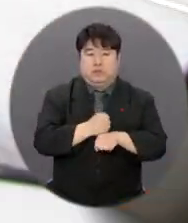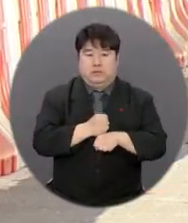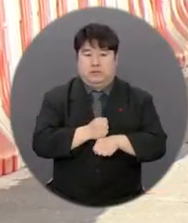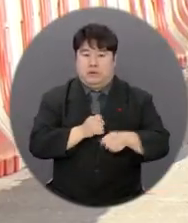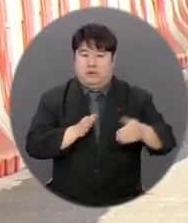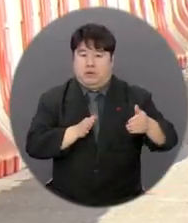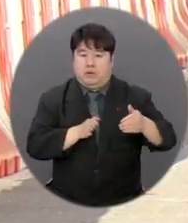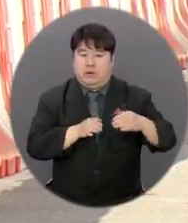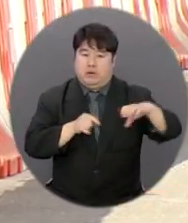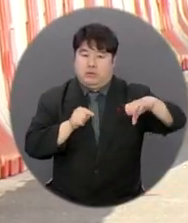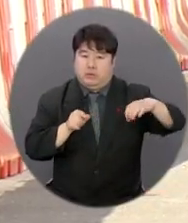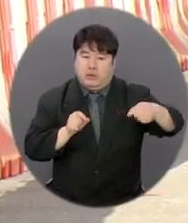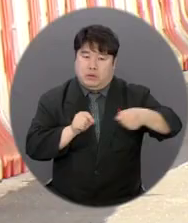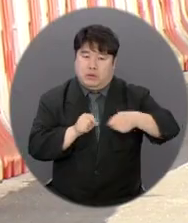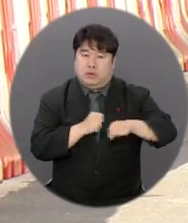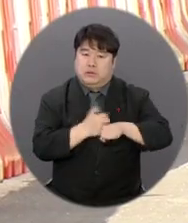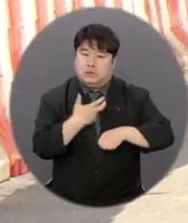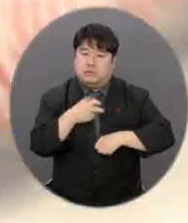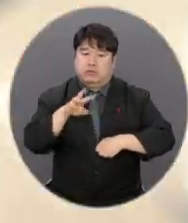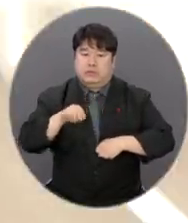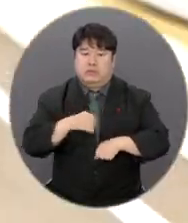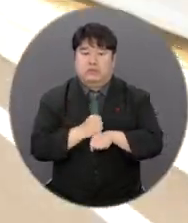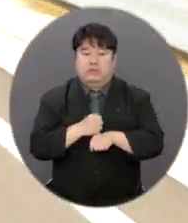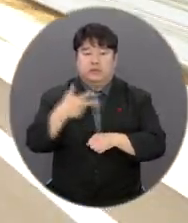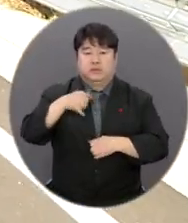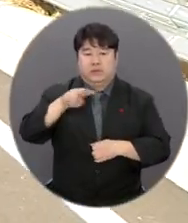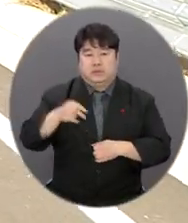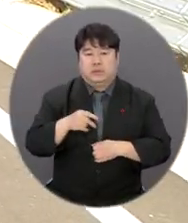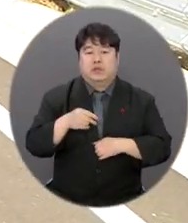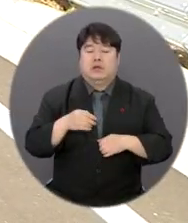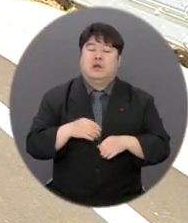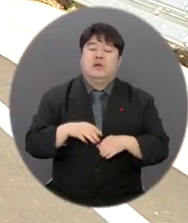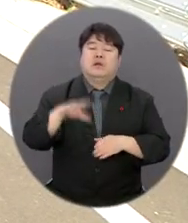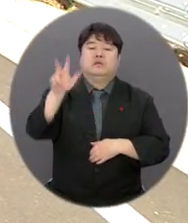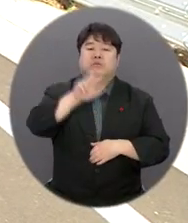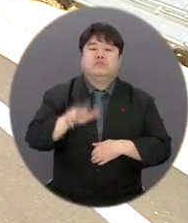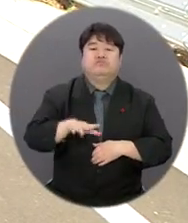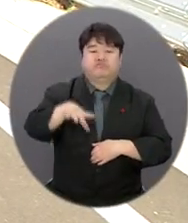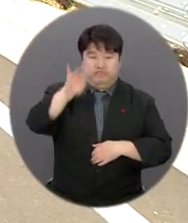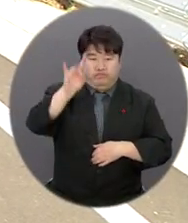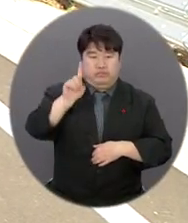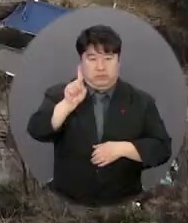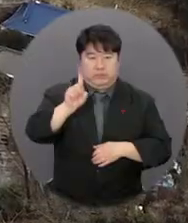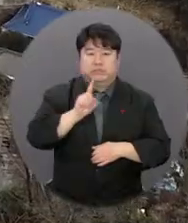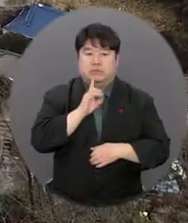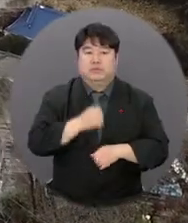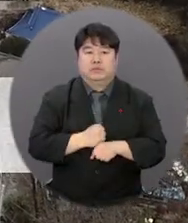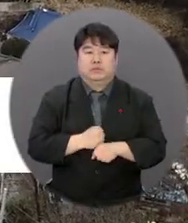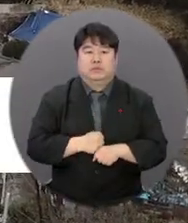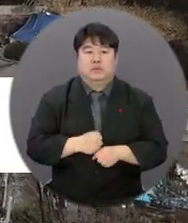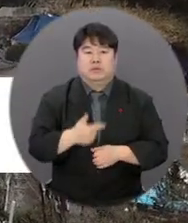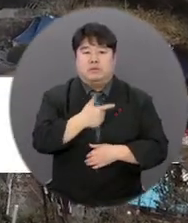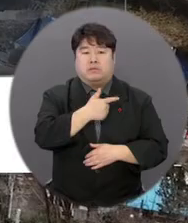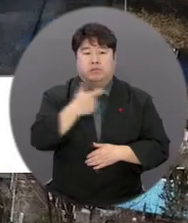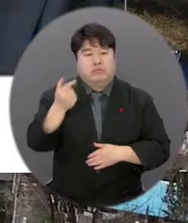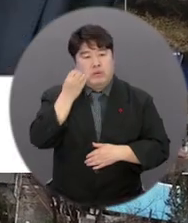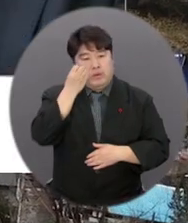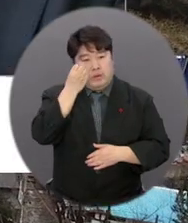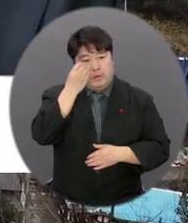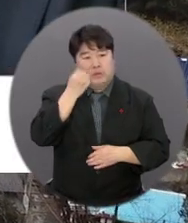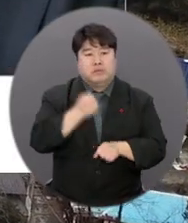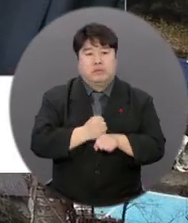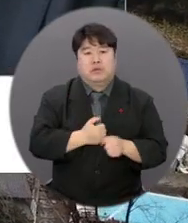약 70m에 불과한 진출로는 지산나들목이 전국에서 유일한 것으로 알려졌습니다. 굉장히 특이한